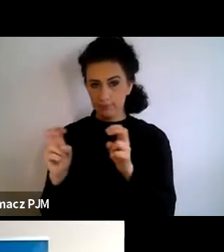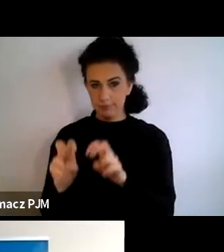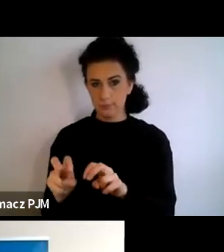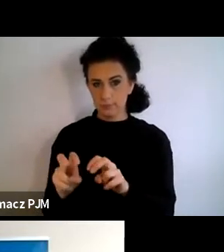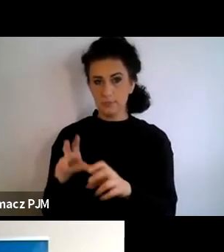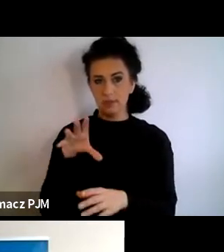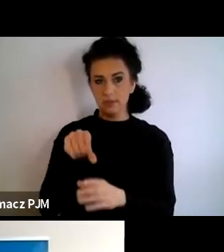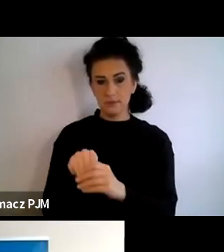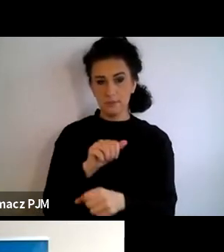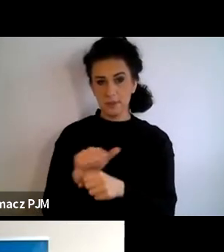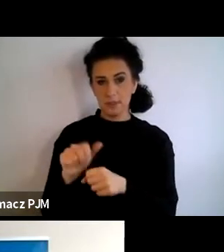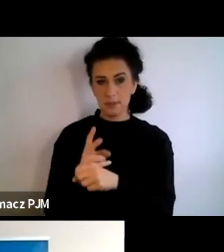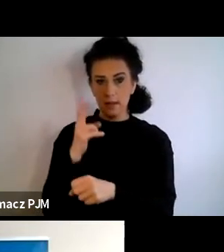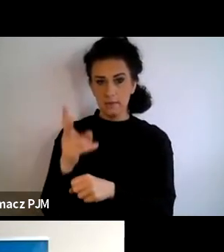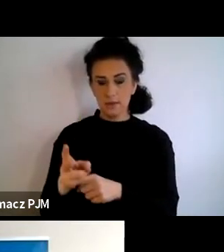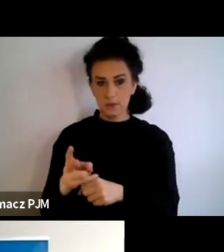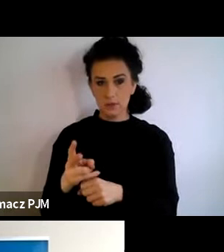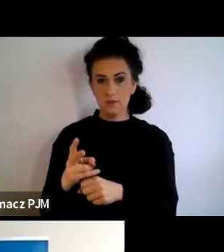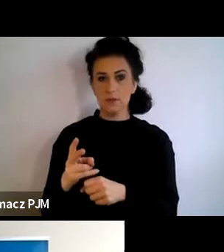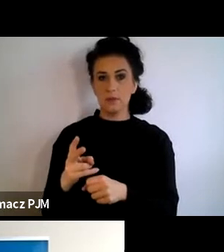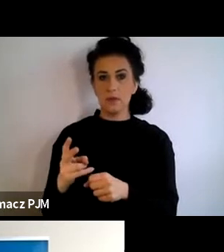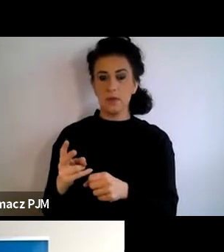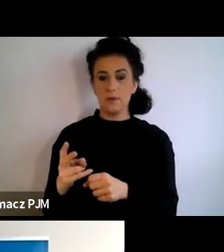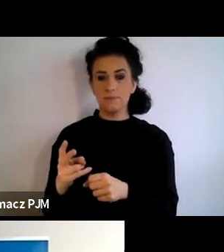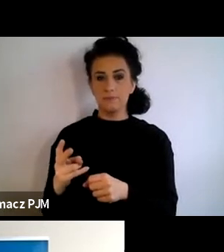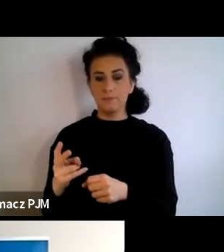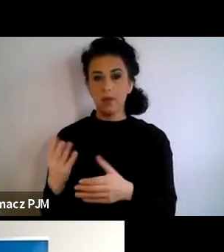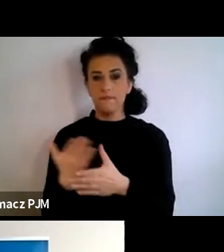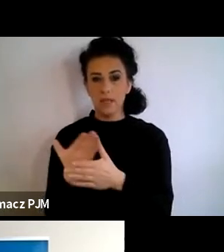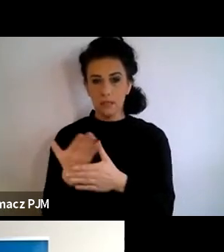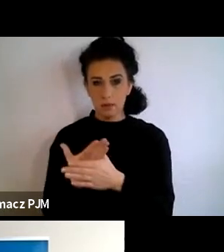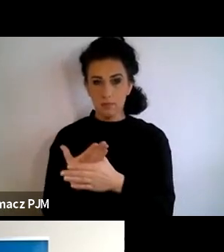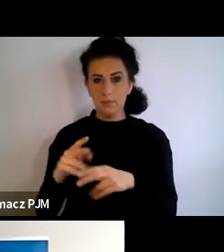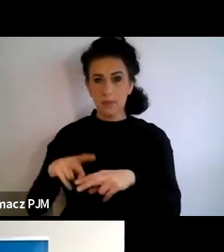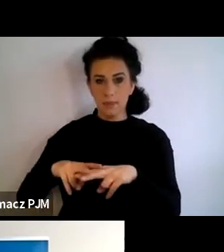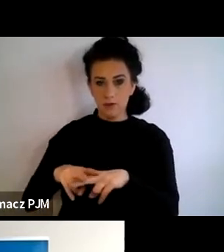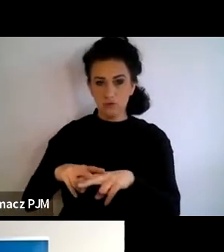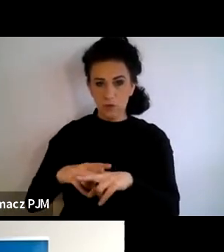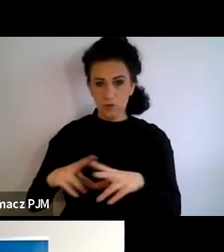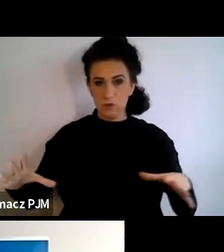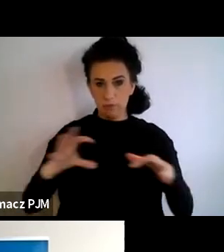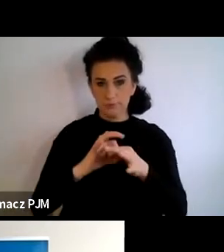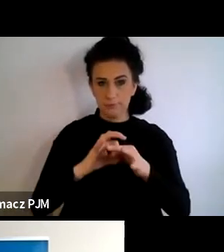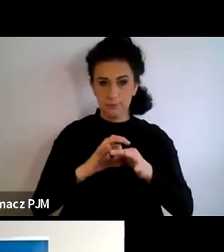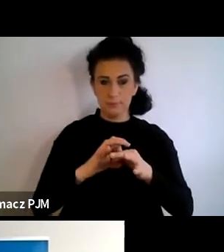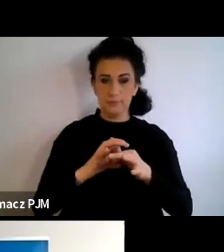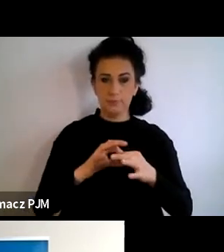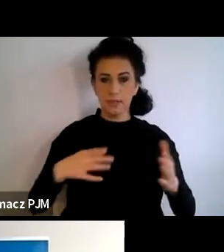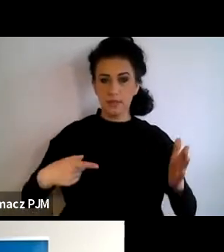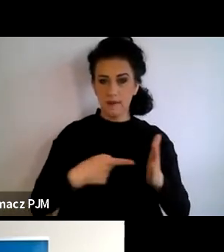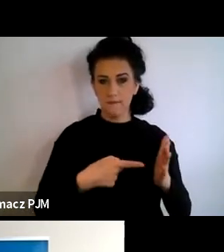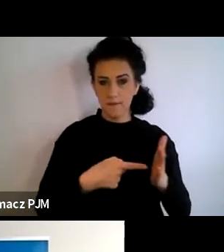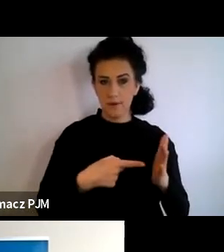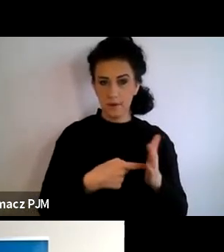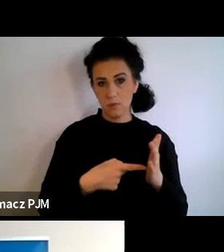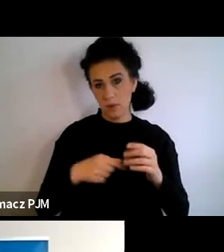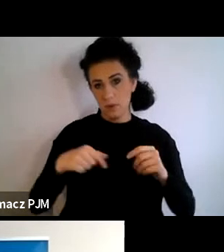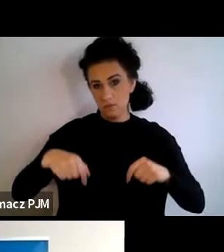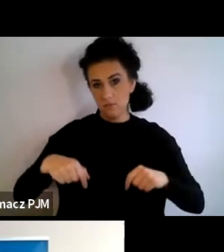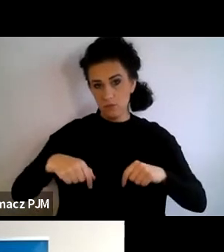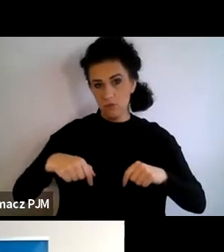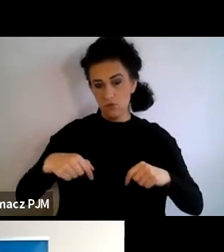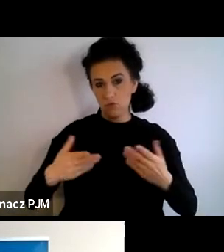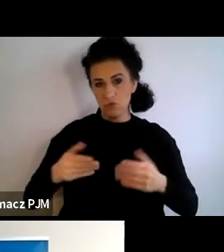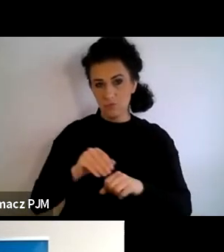Są to zaawansowane, tak jak wspomniałem, korporacyjne narzędzia, które trafiły pod strzechę z uwagi